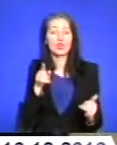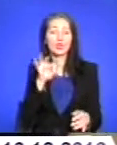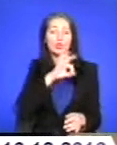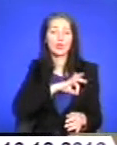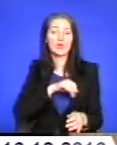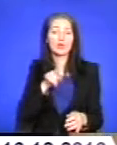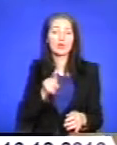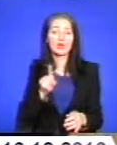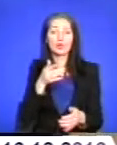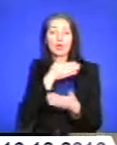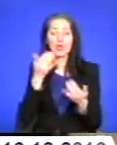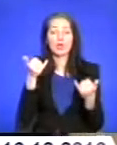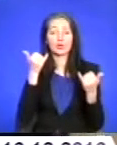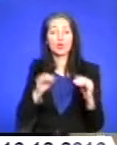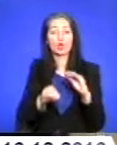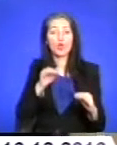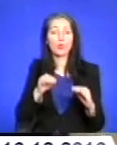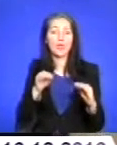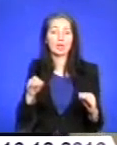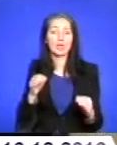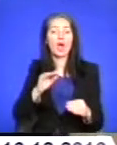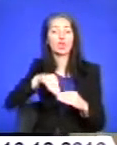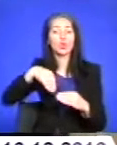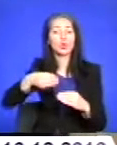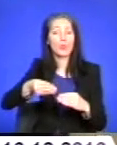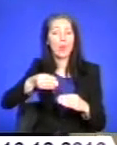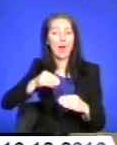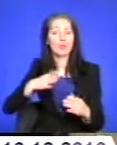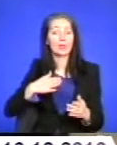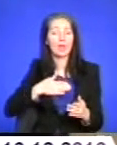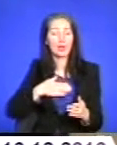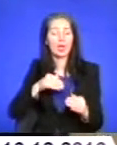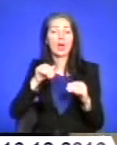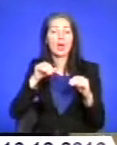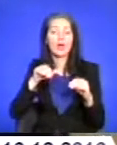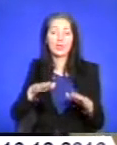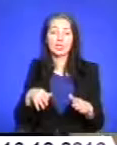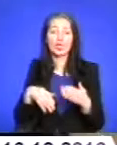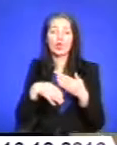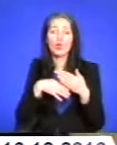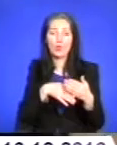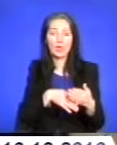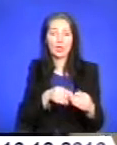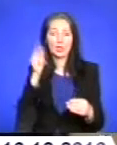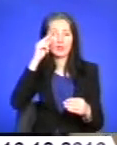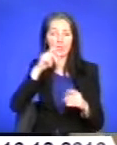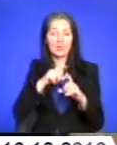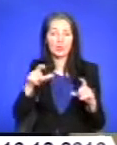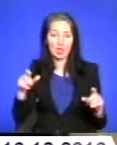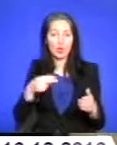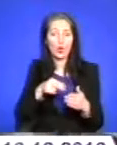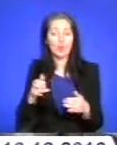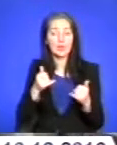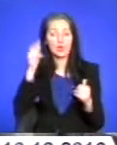користуватися, тому що немає сучасного обладнання ноутбука. Тобто ми вирішили допомогти навчальному закладу і купили